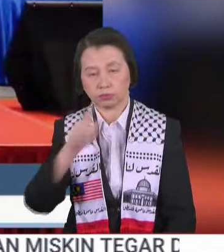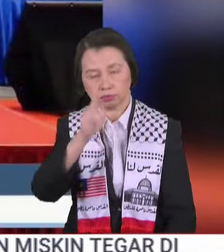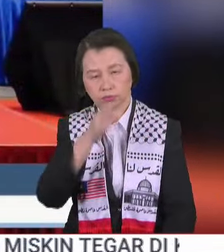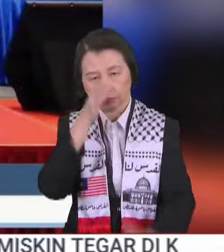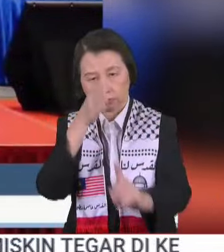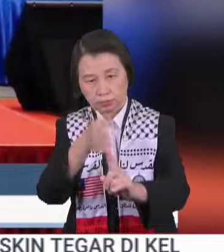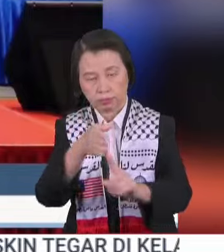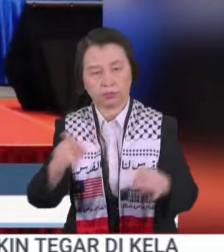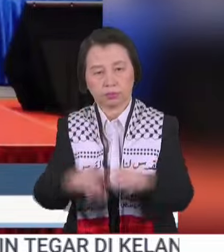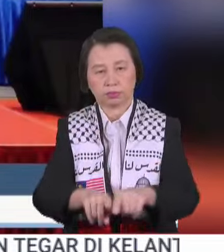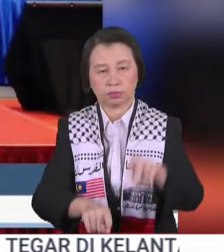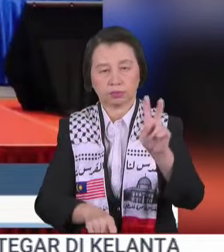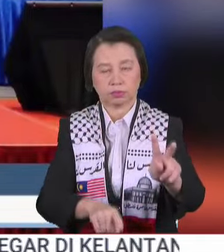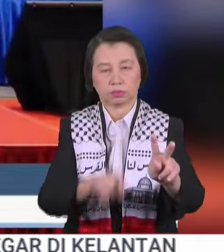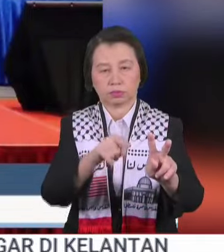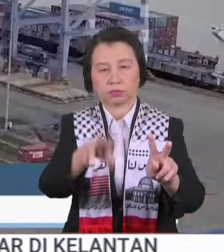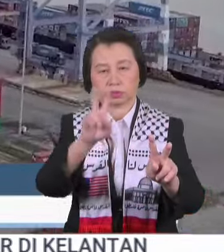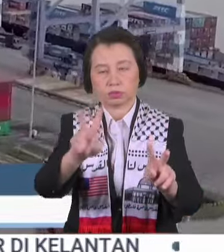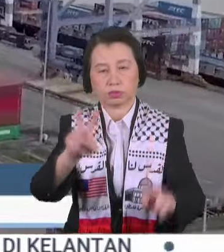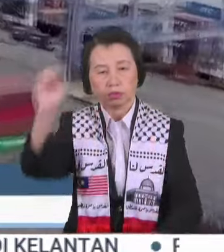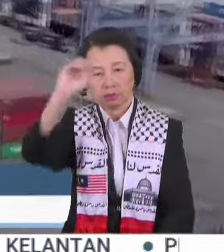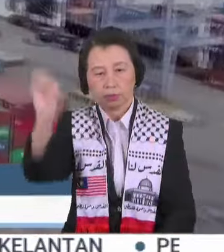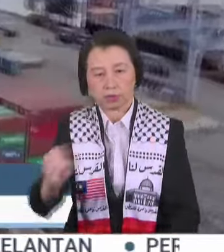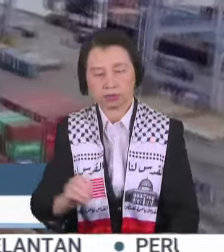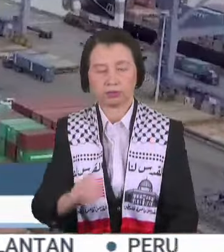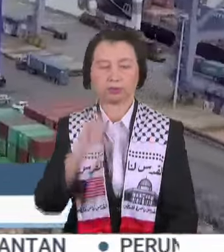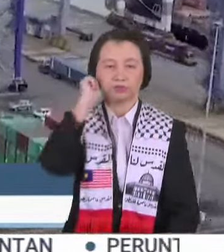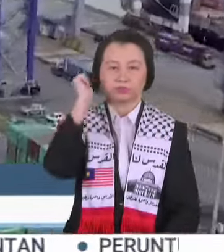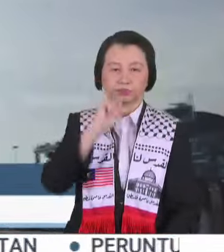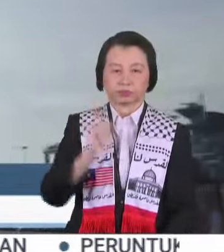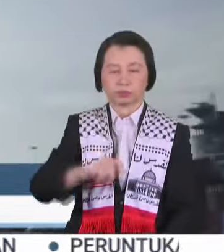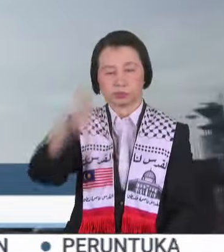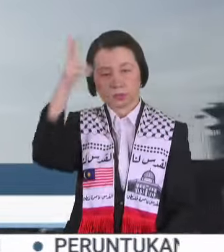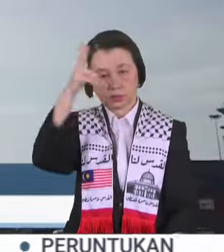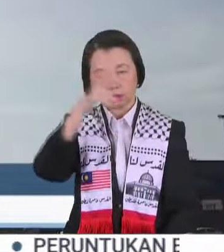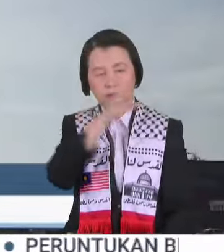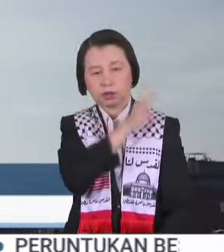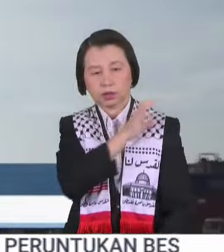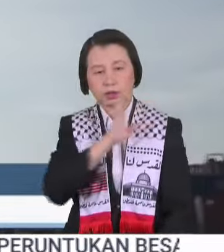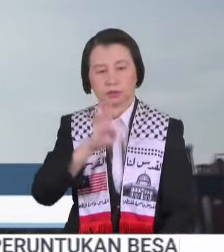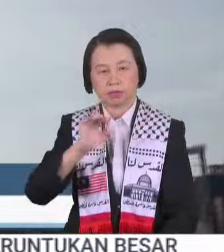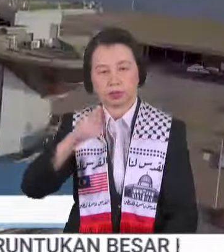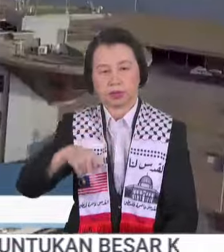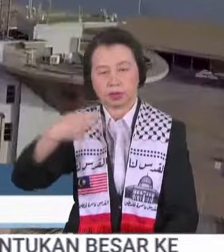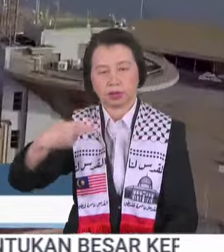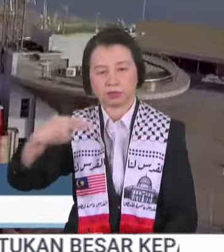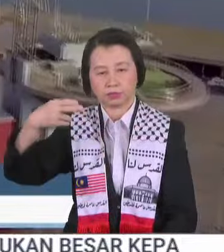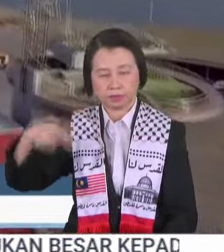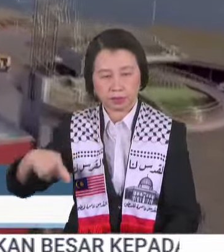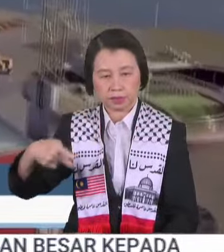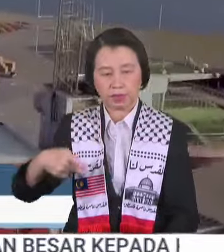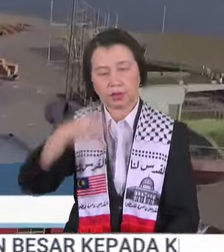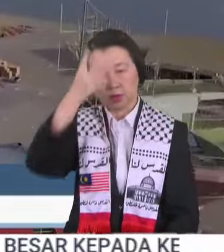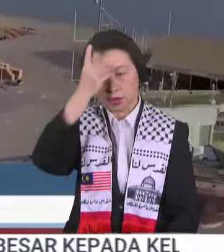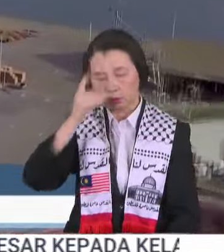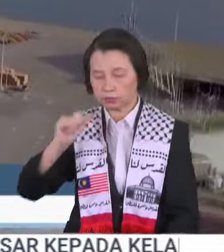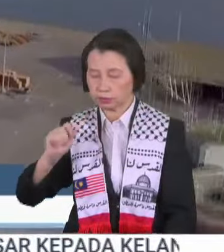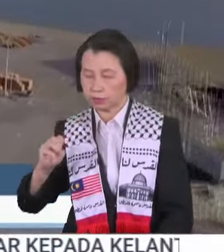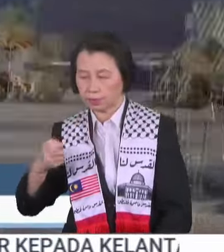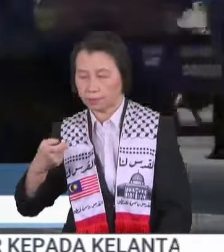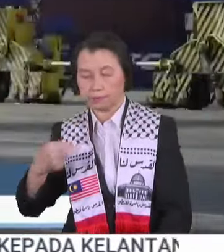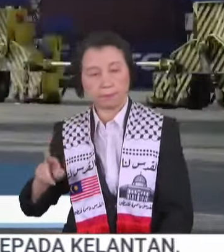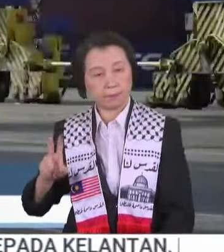sasaran sebanyak 102%. Setiausaha Kerajaan Sarawak selaku pengerusi BPHB, Dato' Amar Muhammad Abu Bakar